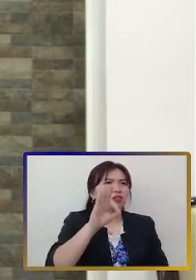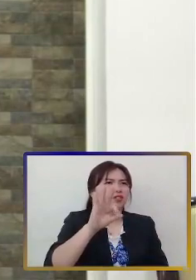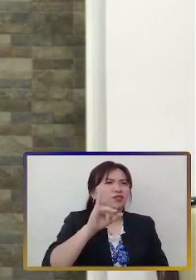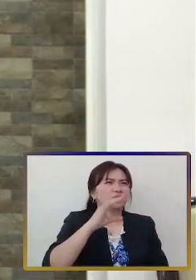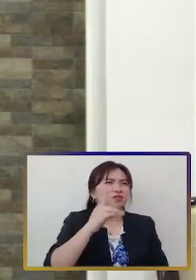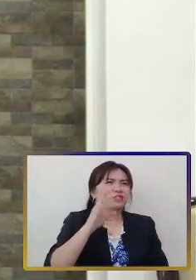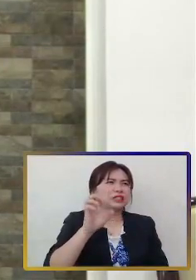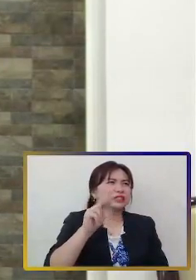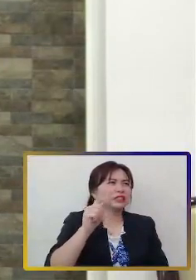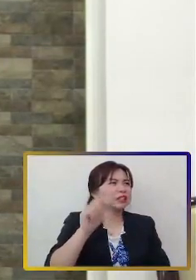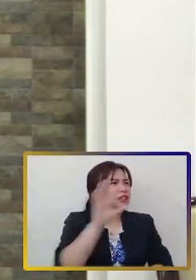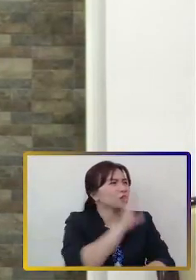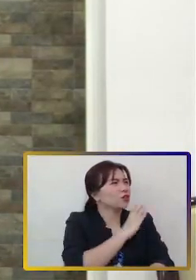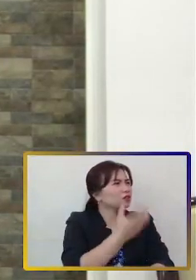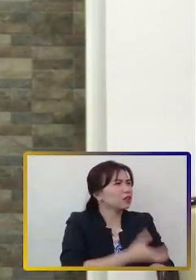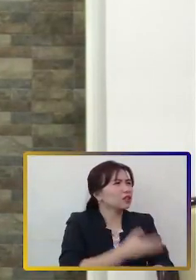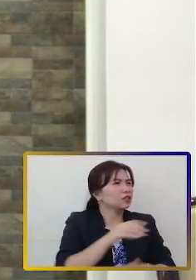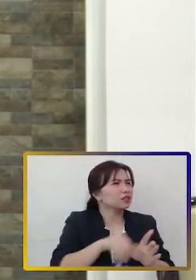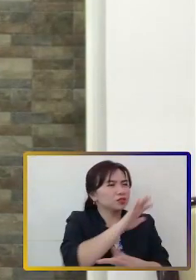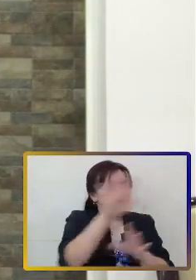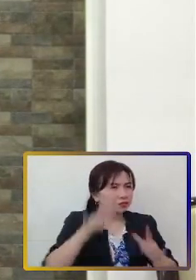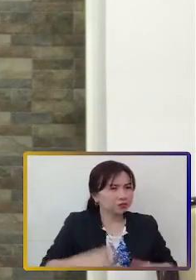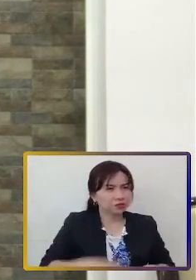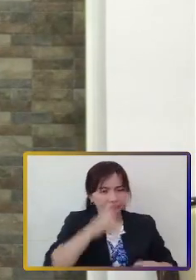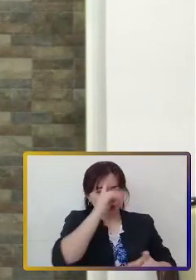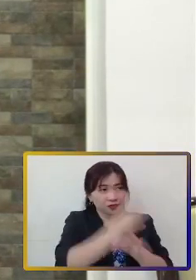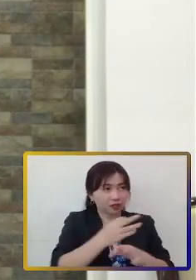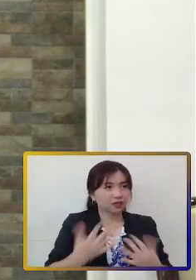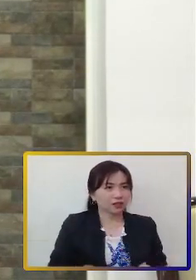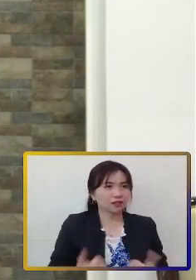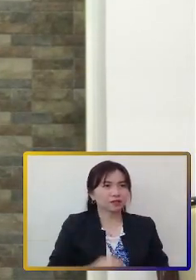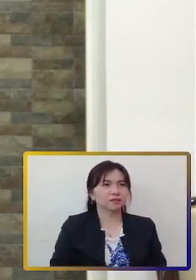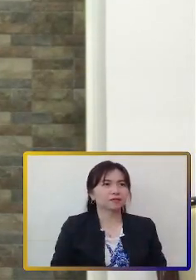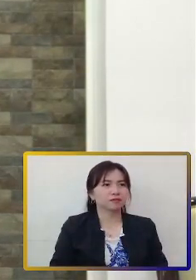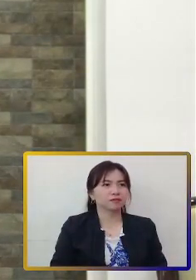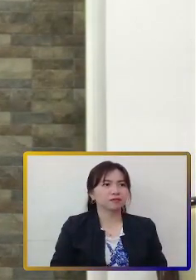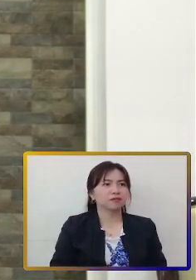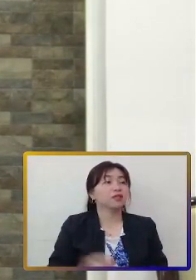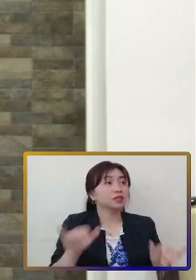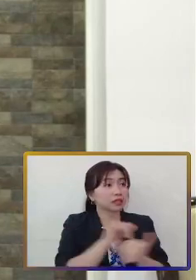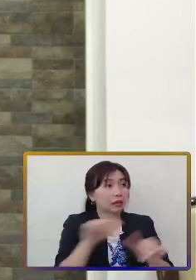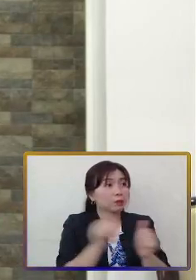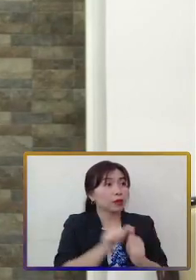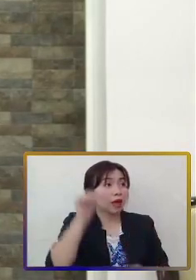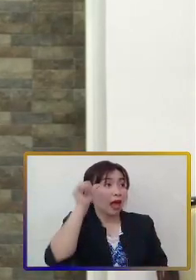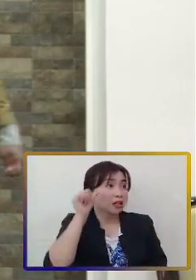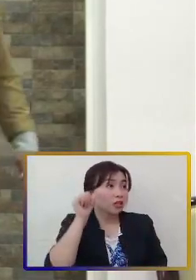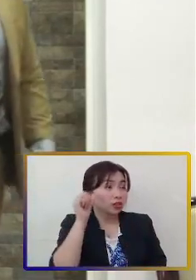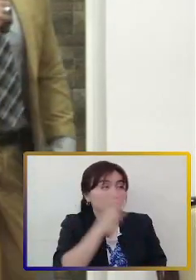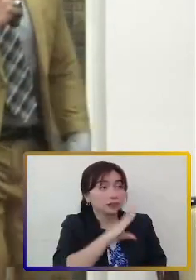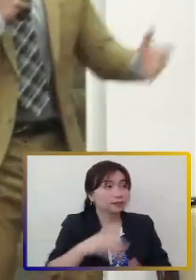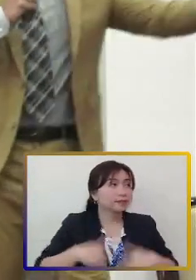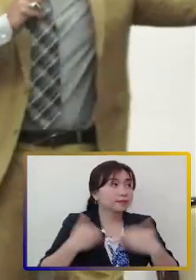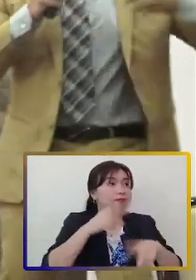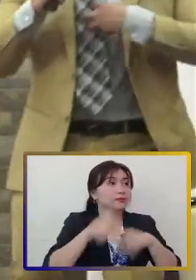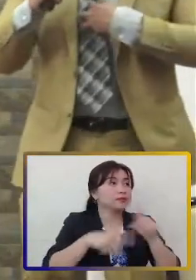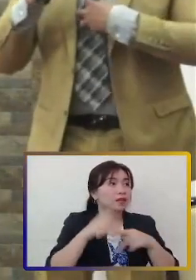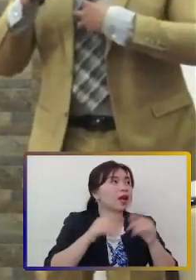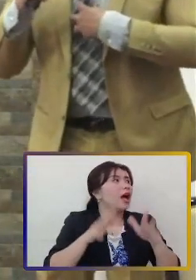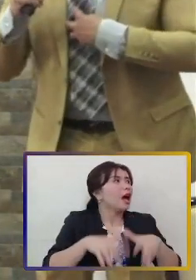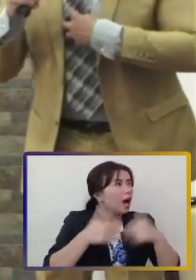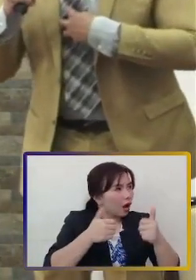Faith yan ang magandang siyasatin po natin sarili natin mapa adults mapy people gaano tayo ka-confident sa